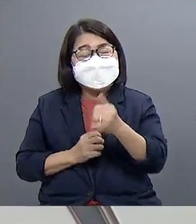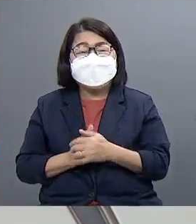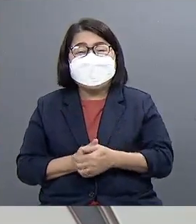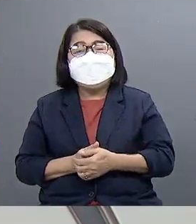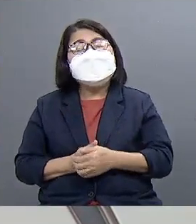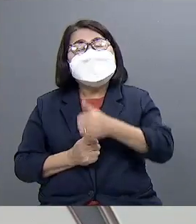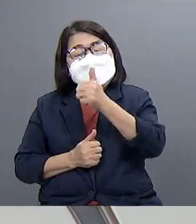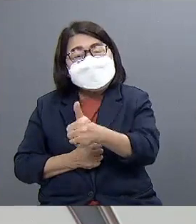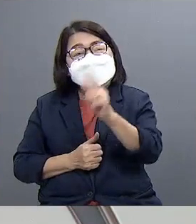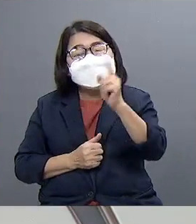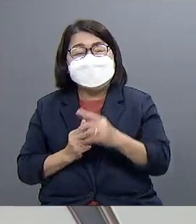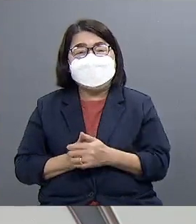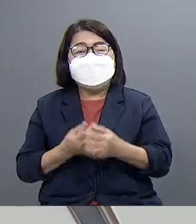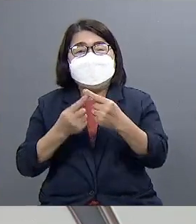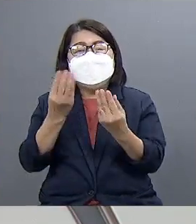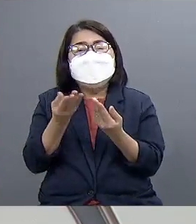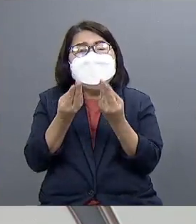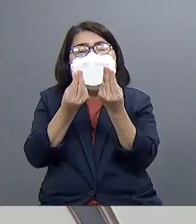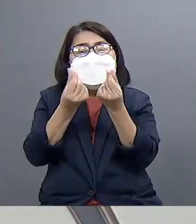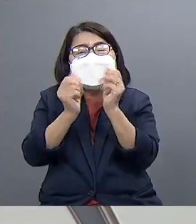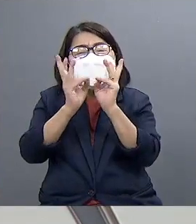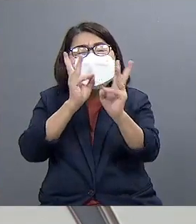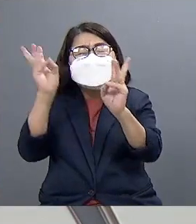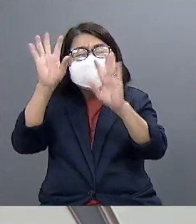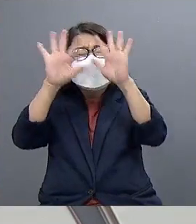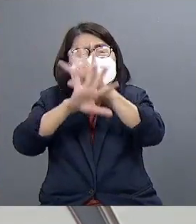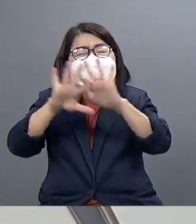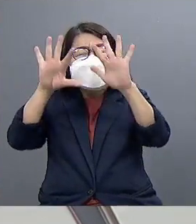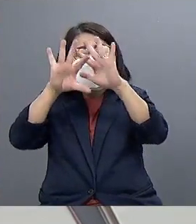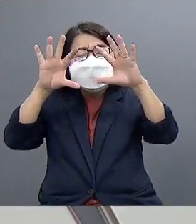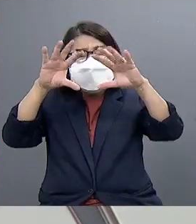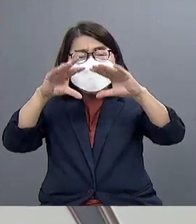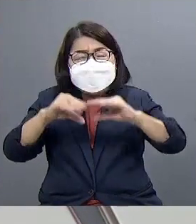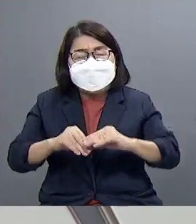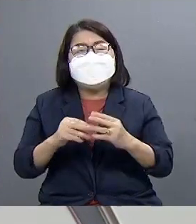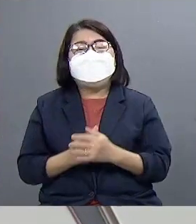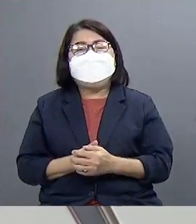การสะสมตัวของฝุ่นดีขึ้นนะคะฝุ่นสะสมตัวน้อยลงคุณเราอากาศหลายพื้นที่ก็ดีขึ้นค่ะ